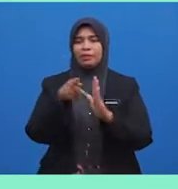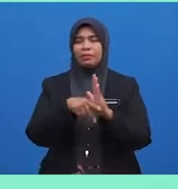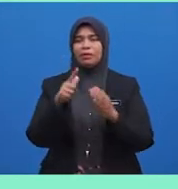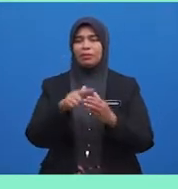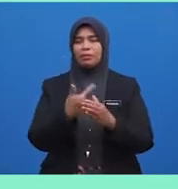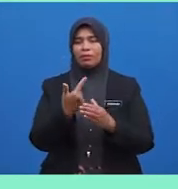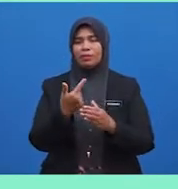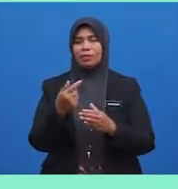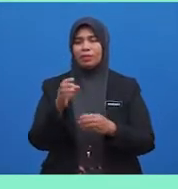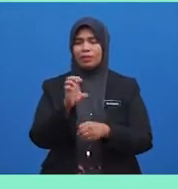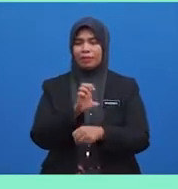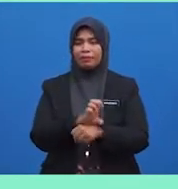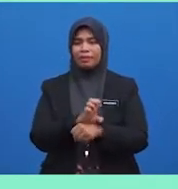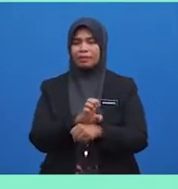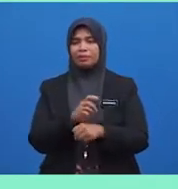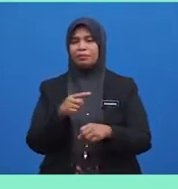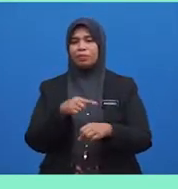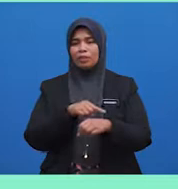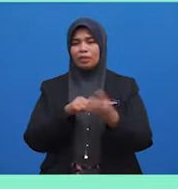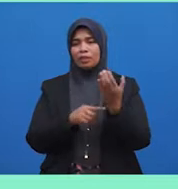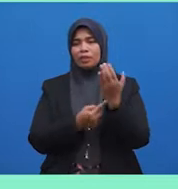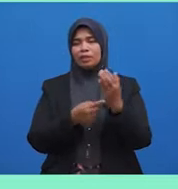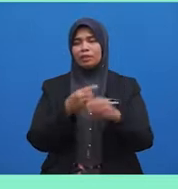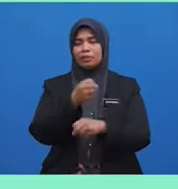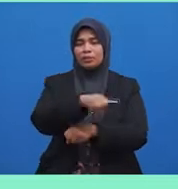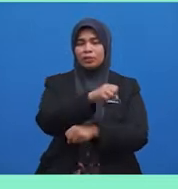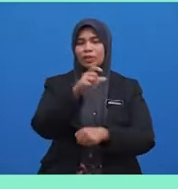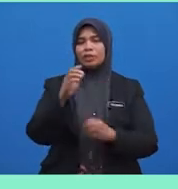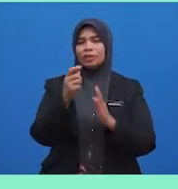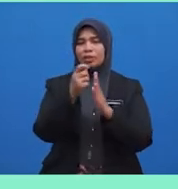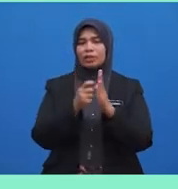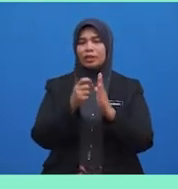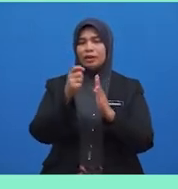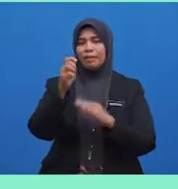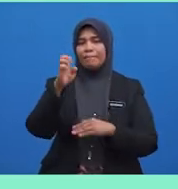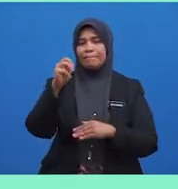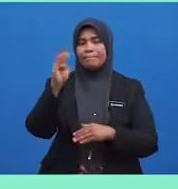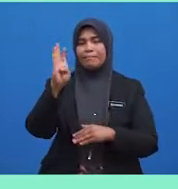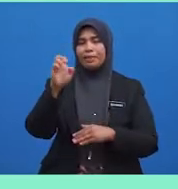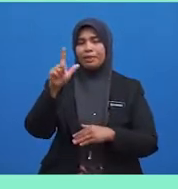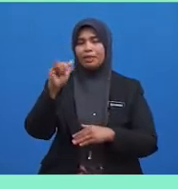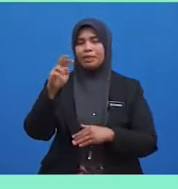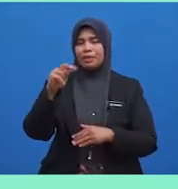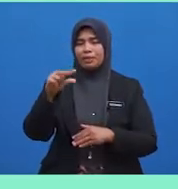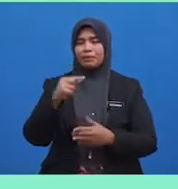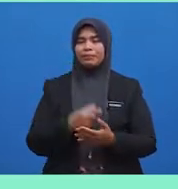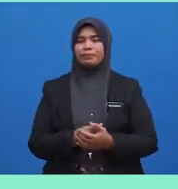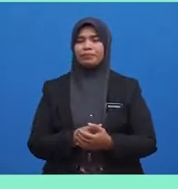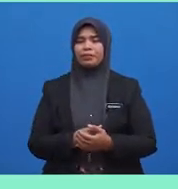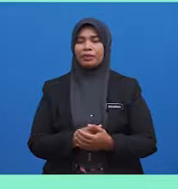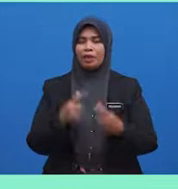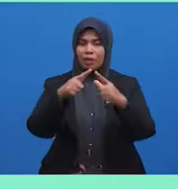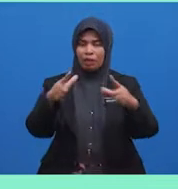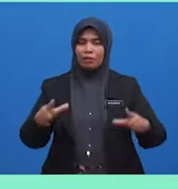Hulu Pahang, iaitu di sekitar Sungai Tembeling, Sungai Jelai dan Sungai Semantan. Lokasi penting